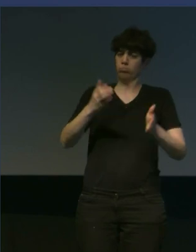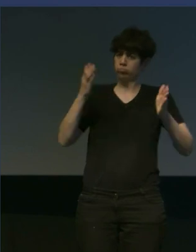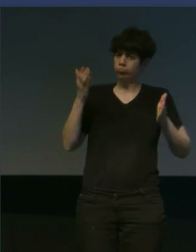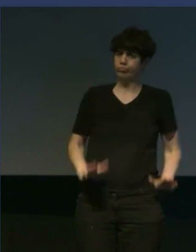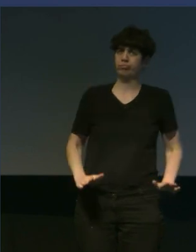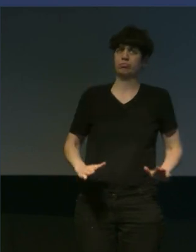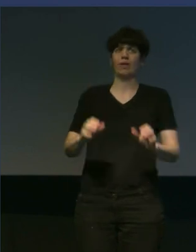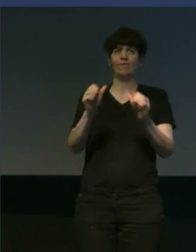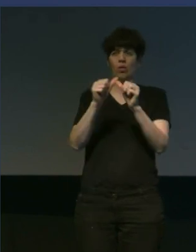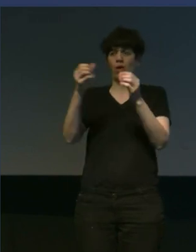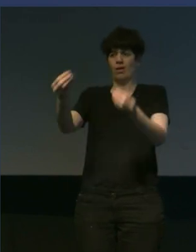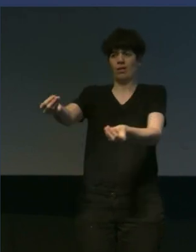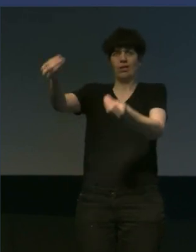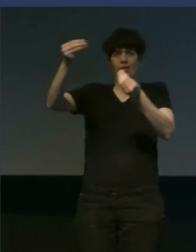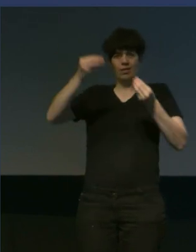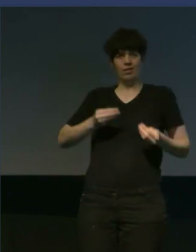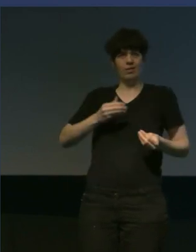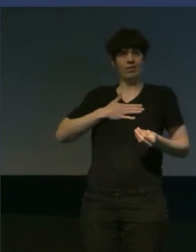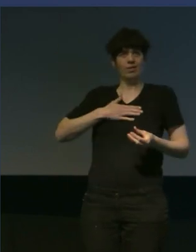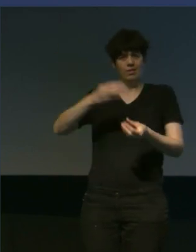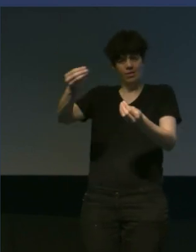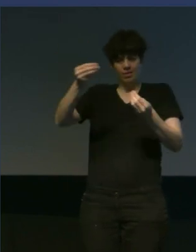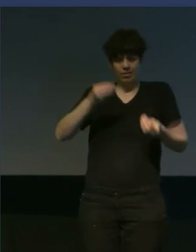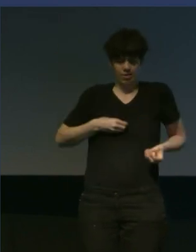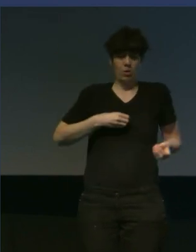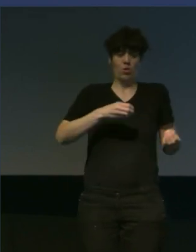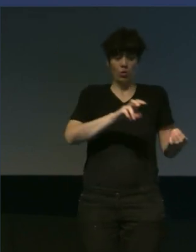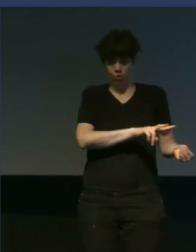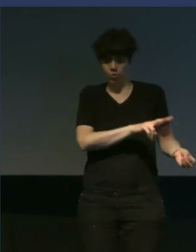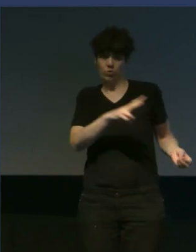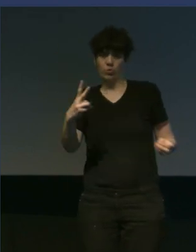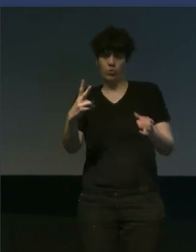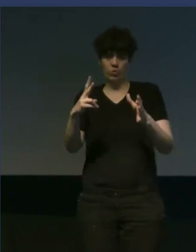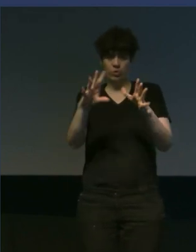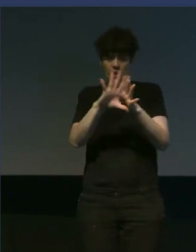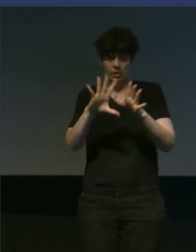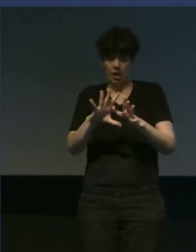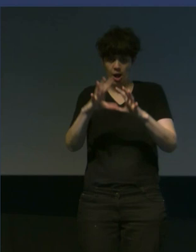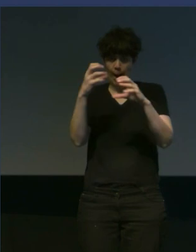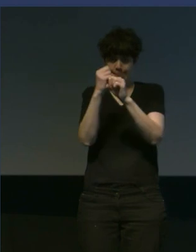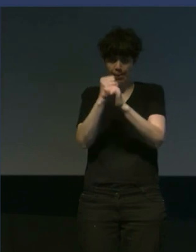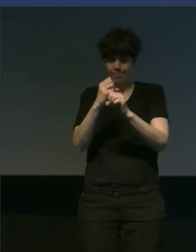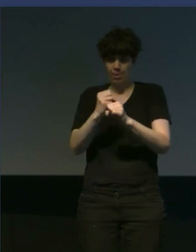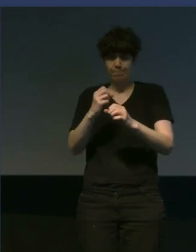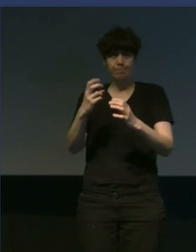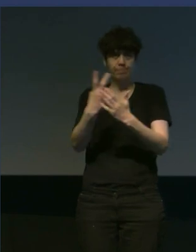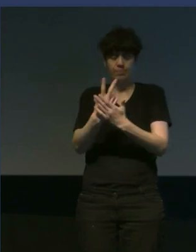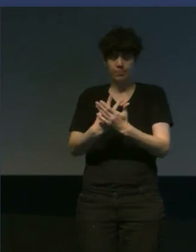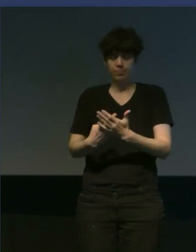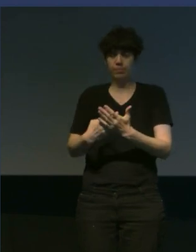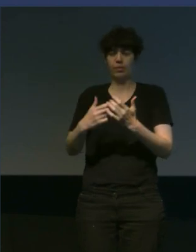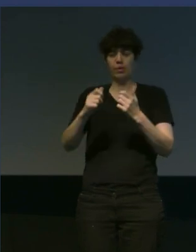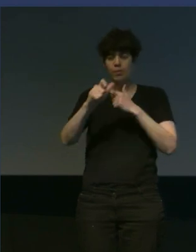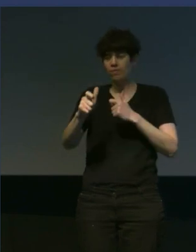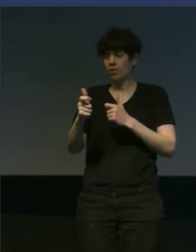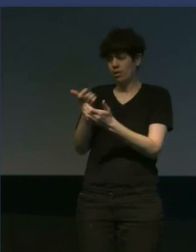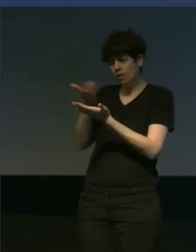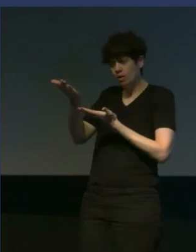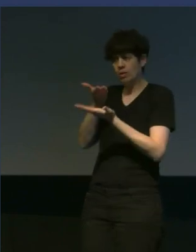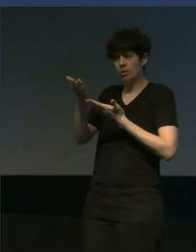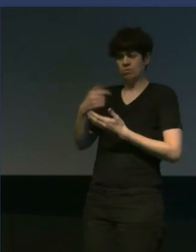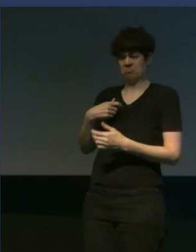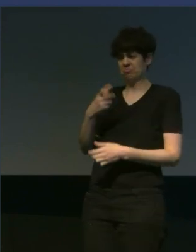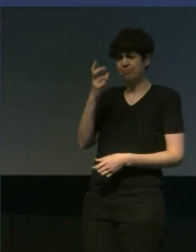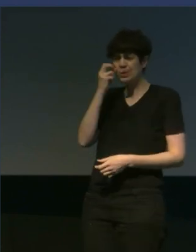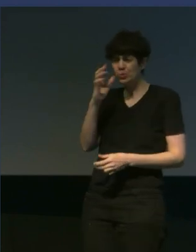me le donnait pour que je puisse le restituer en dessin. Et une fois que j'avais fini ma synthèse dessinée, Encore une fois, j'avais des échanges avec eux pour ce qui était les pages,